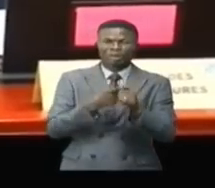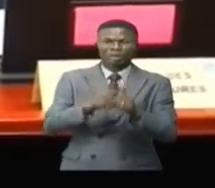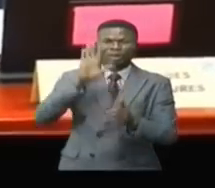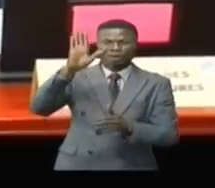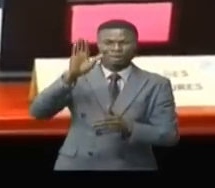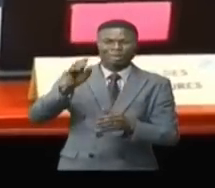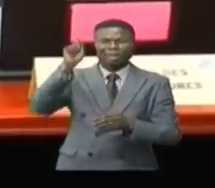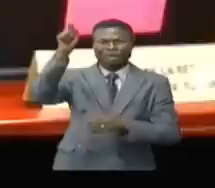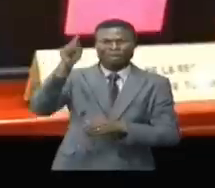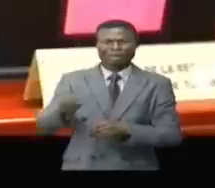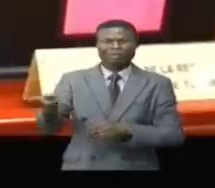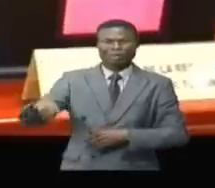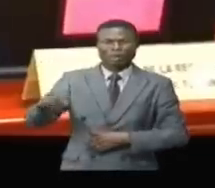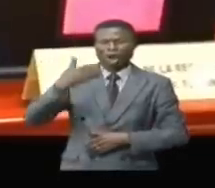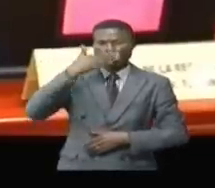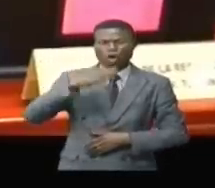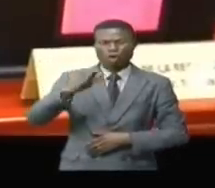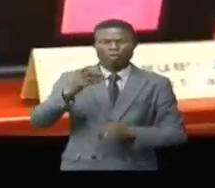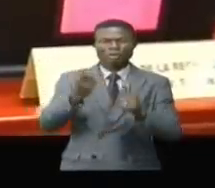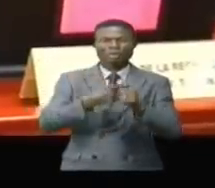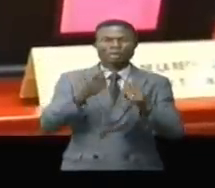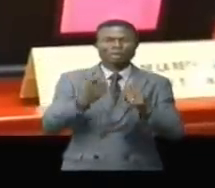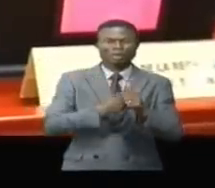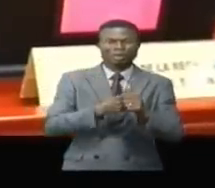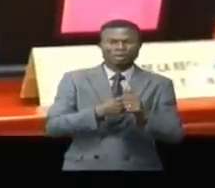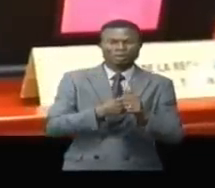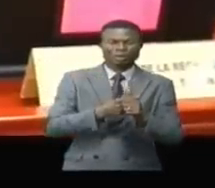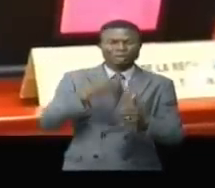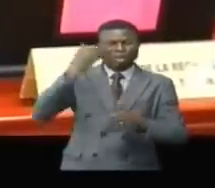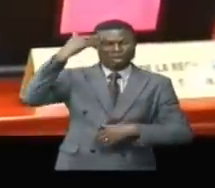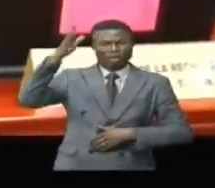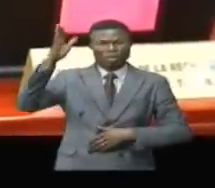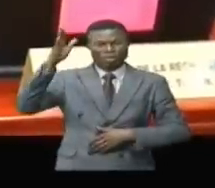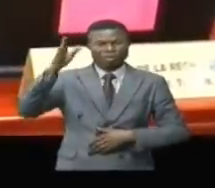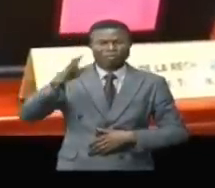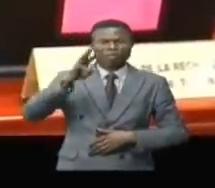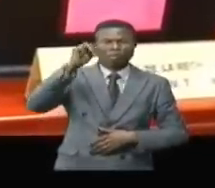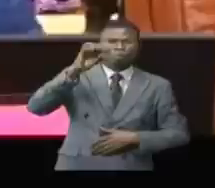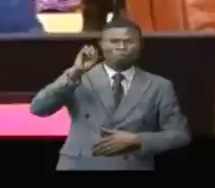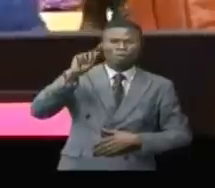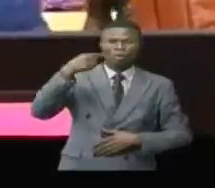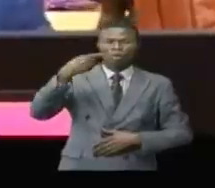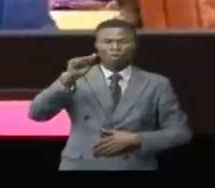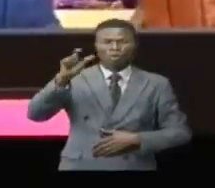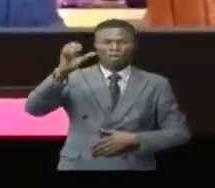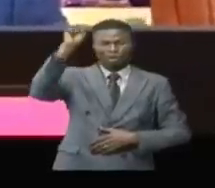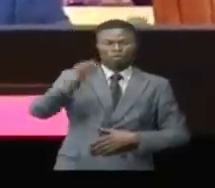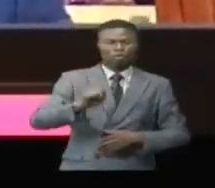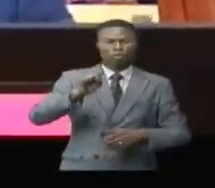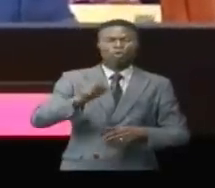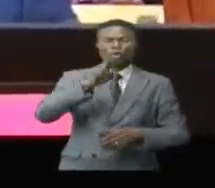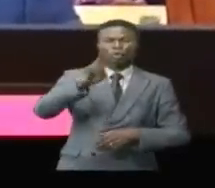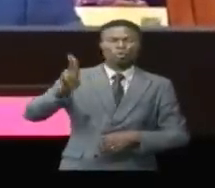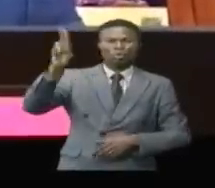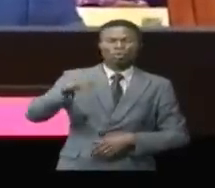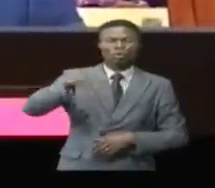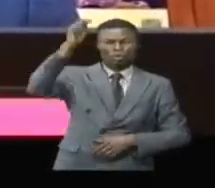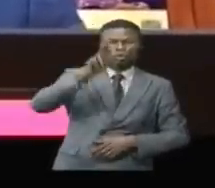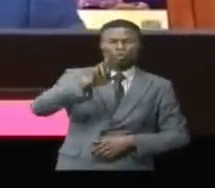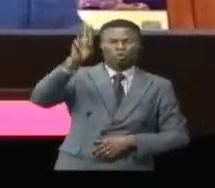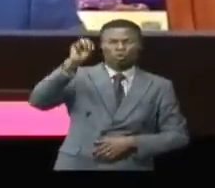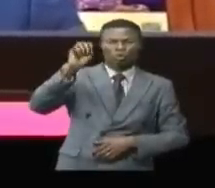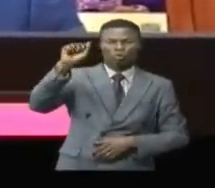divisions provinciales de la santé, à savoir Équateur, Mongala, Sud-Ubangi, Nord-Ubangi et